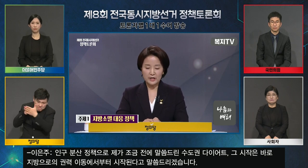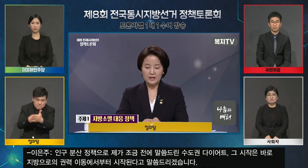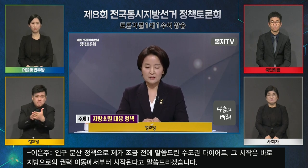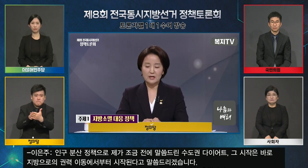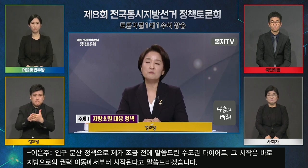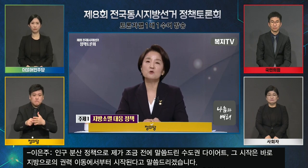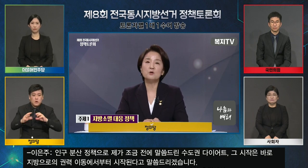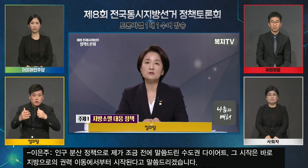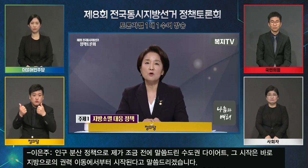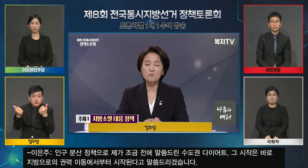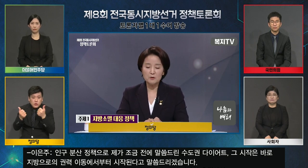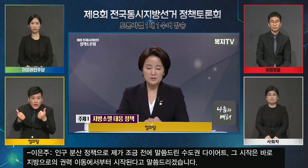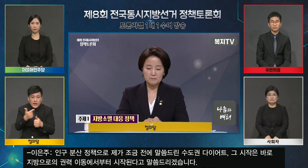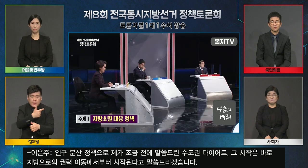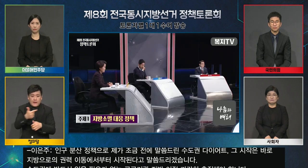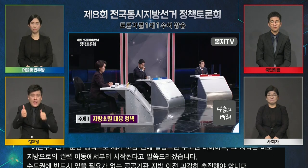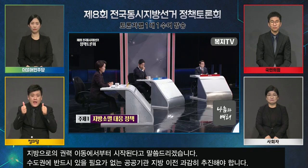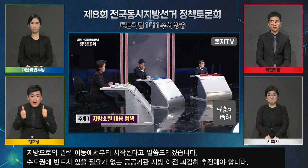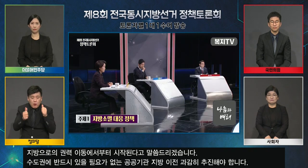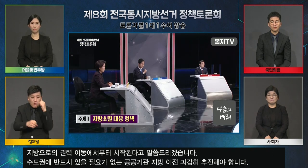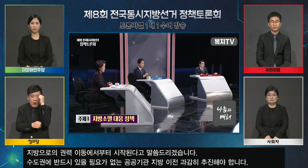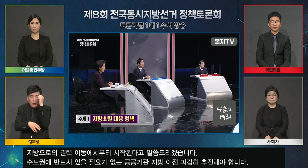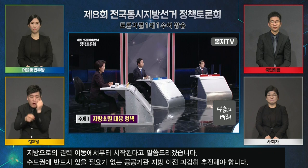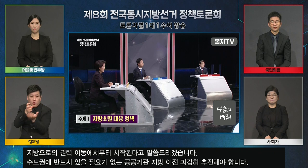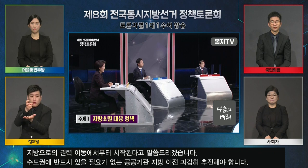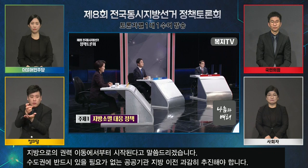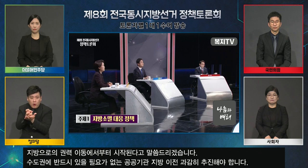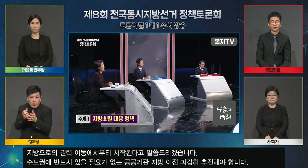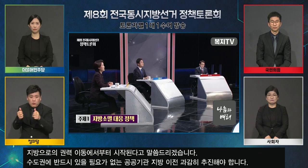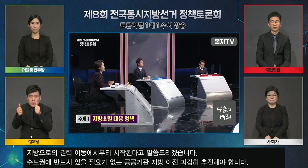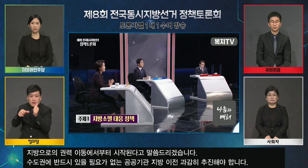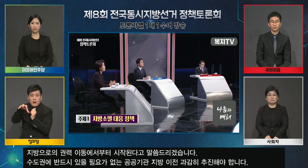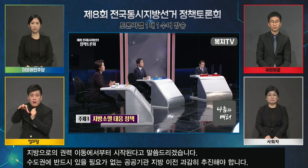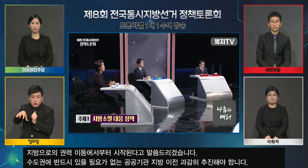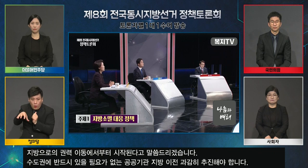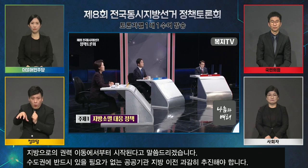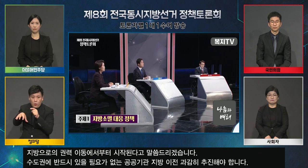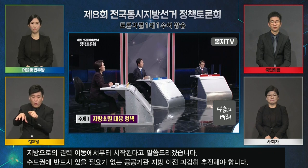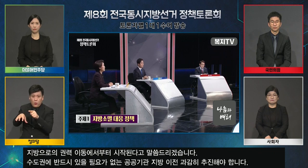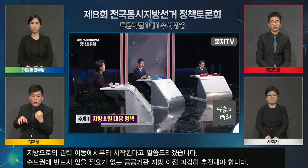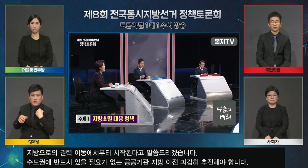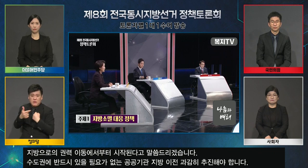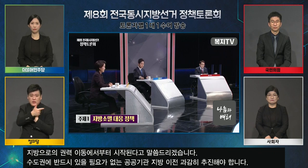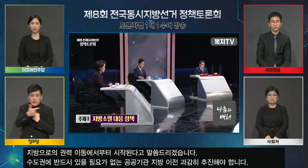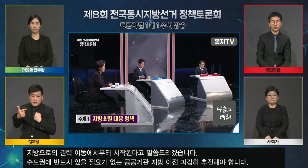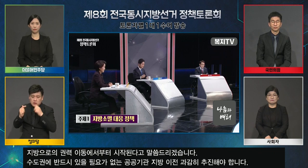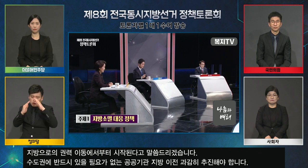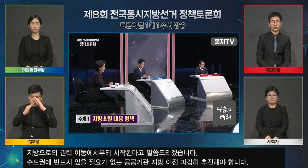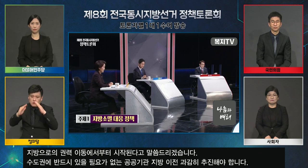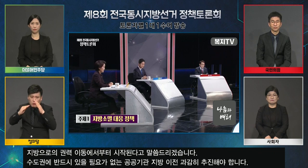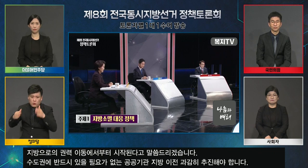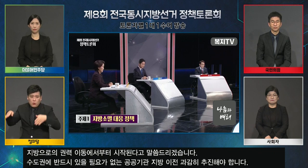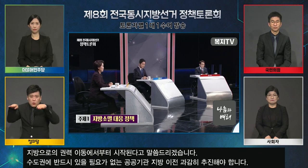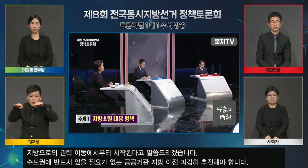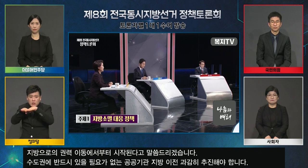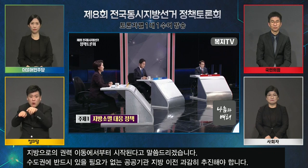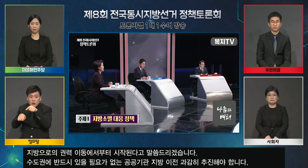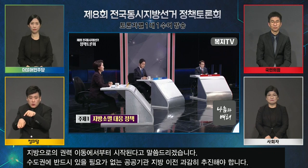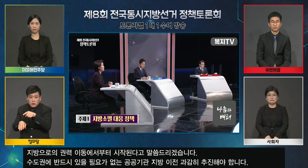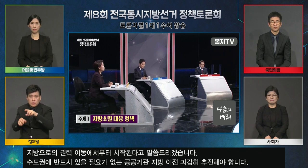국회 대법원, 혼법재판소 주요 권력기관의 지방 이전도 조속히 추진해야 할 뿐만 아니라